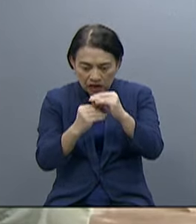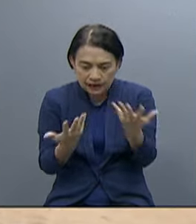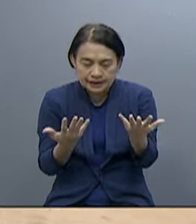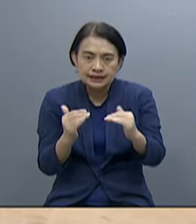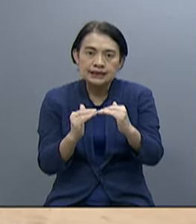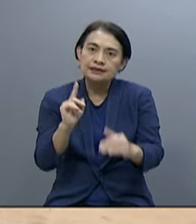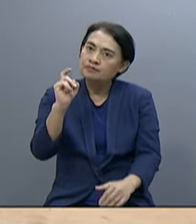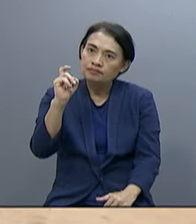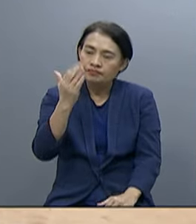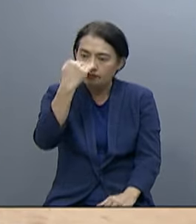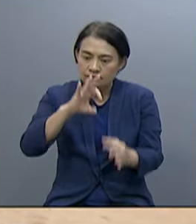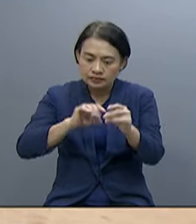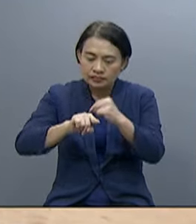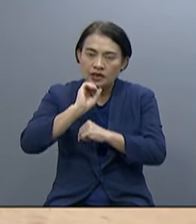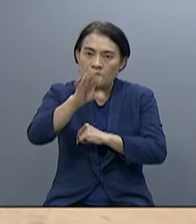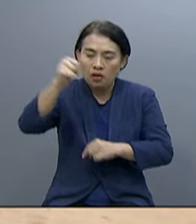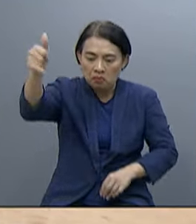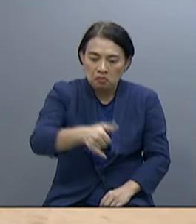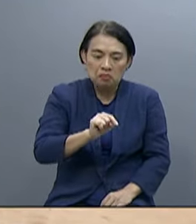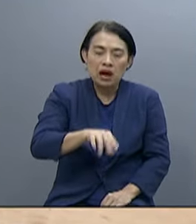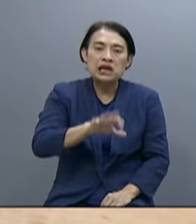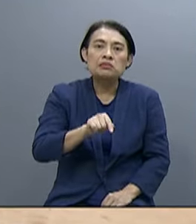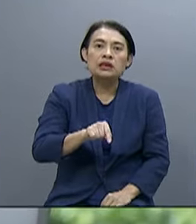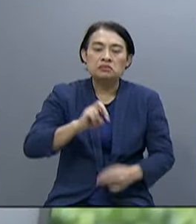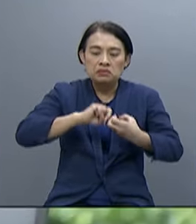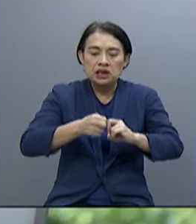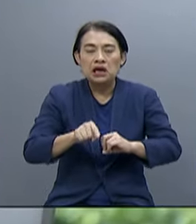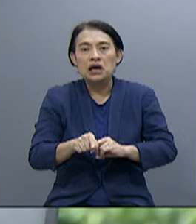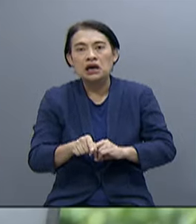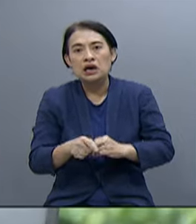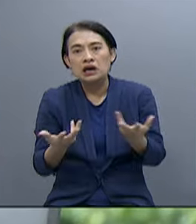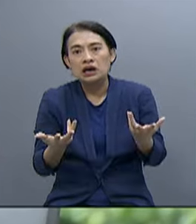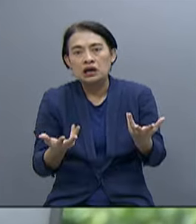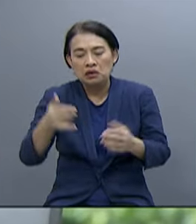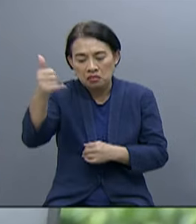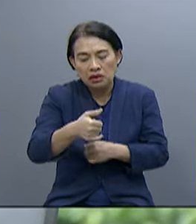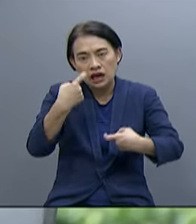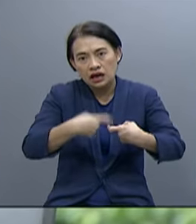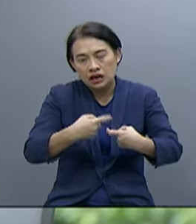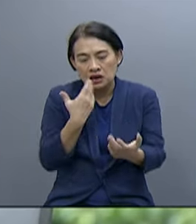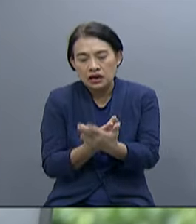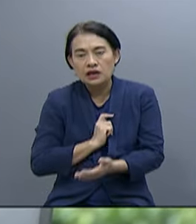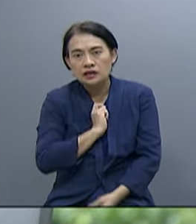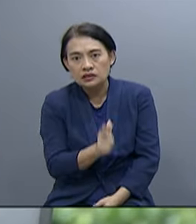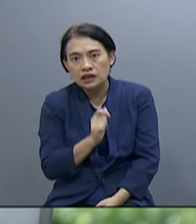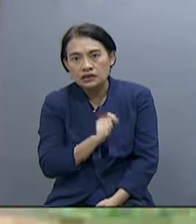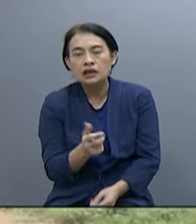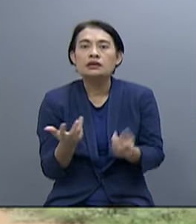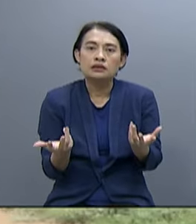เดินทางเข้าเมืองอย่างที่สะท้อนเมื่อสักครู่นะคะมีปัญหาเยอะเดินทางก็ลำบากอยู่แล้วค่าใช้จ่ายอีกแล้วไม่